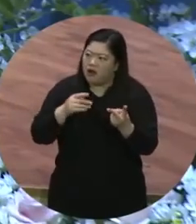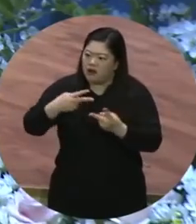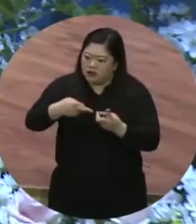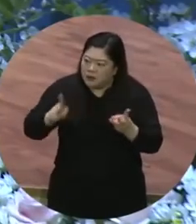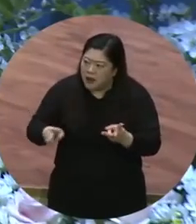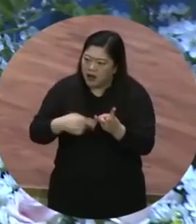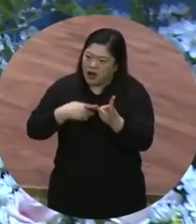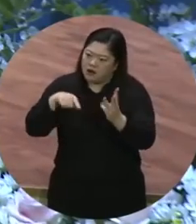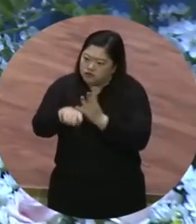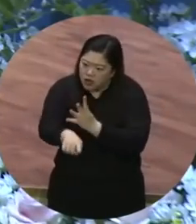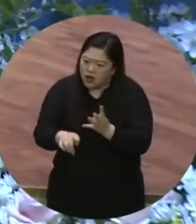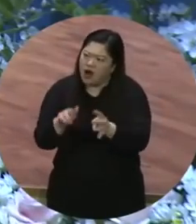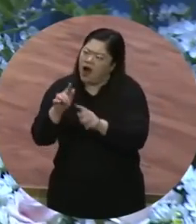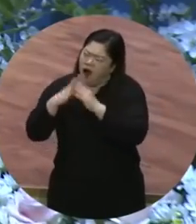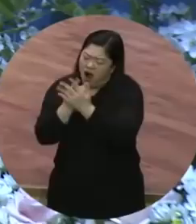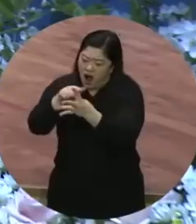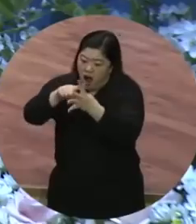아시고.